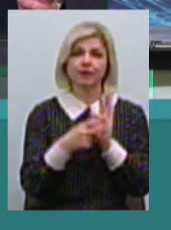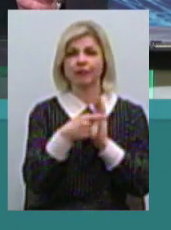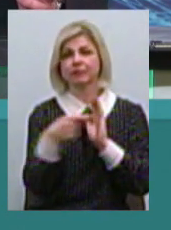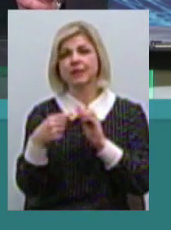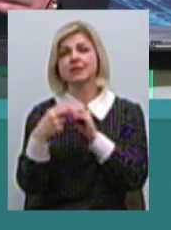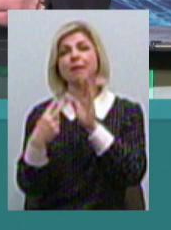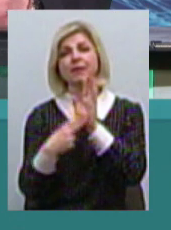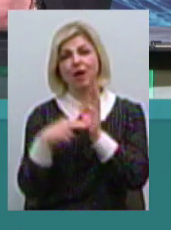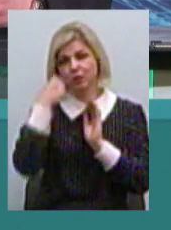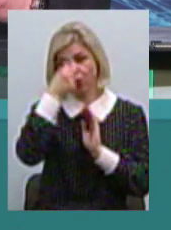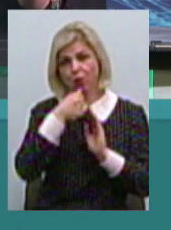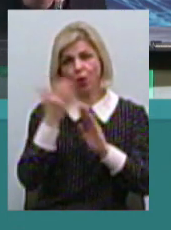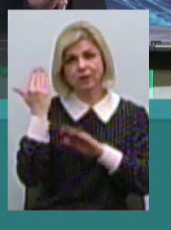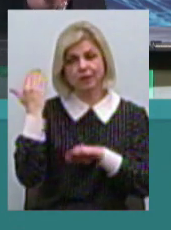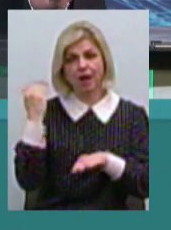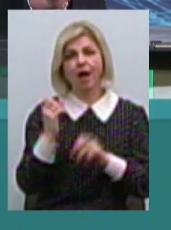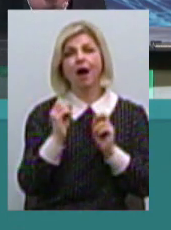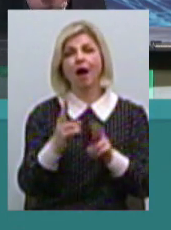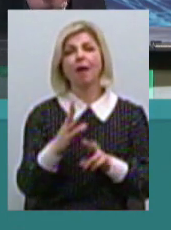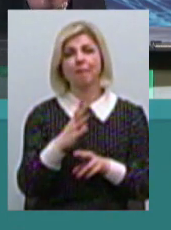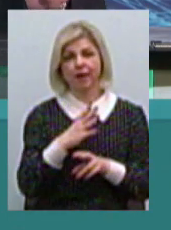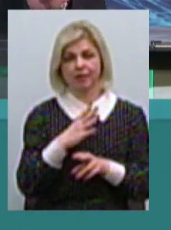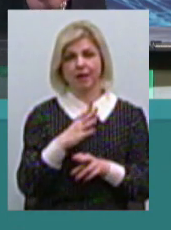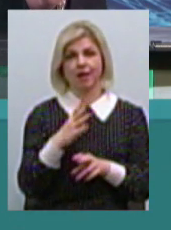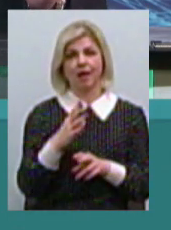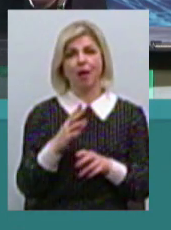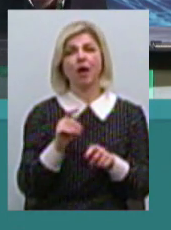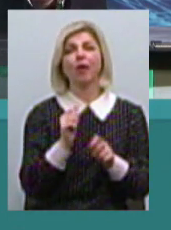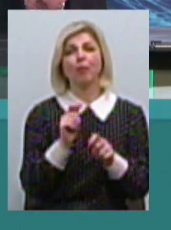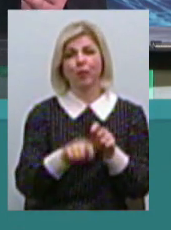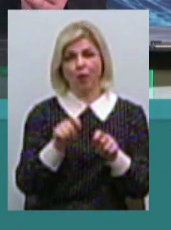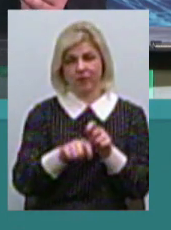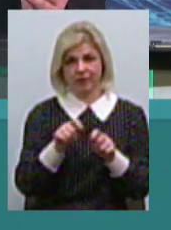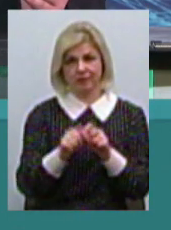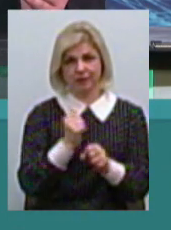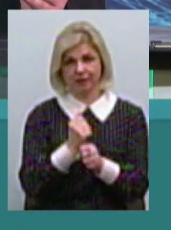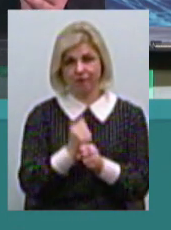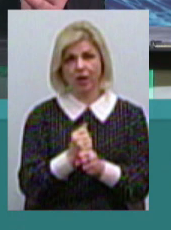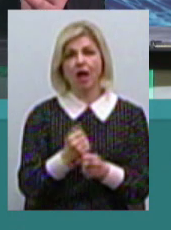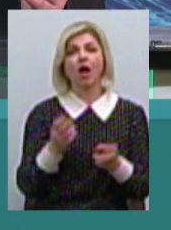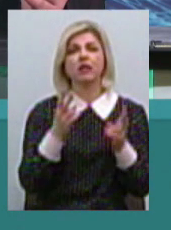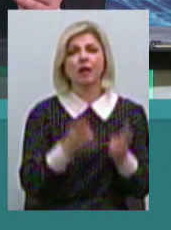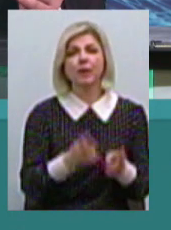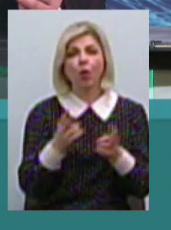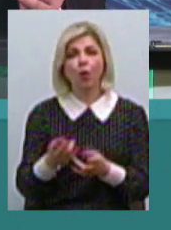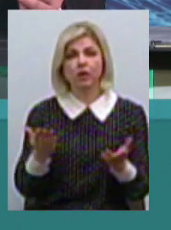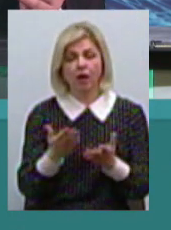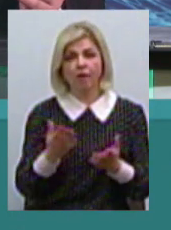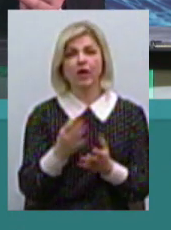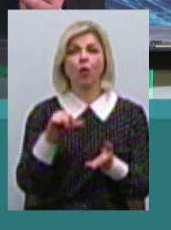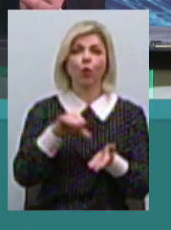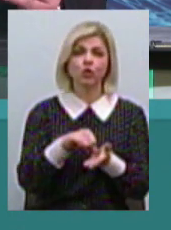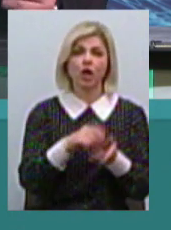2018-2017 році, скільки на даних відрізках дороги було були дорожньо-транспортні пригоди з участю